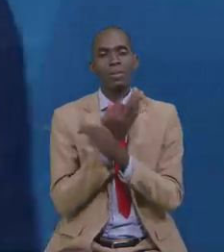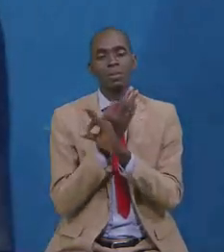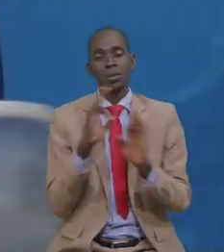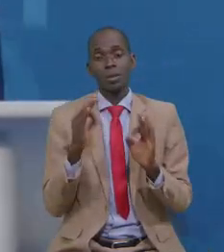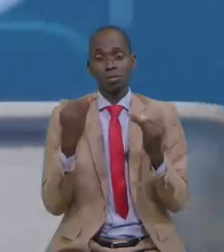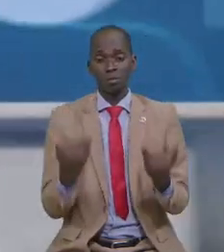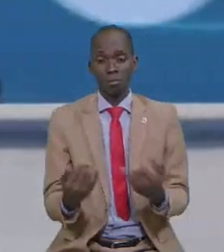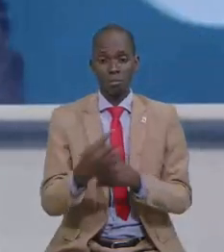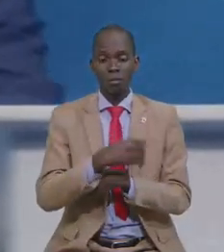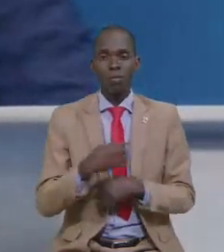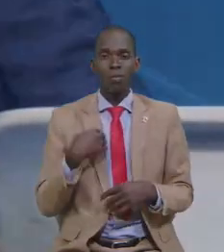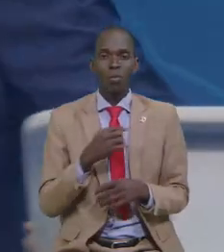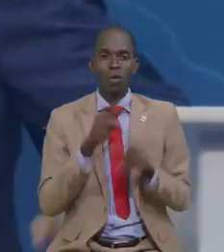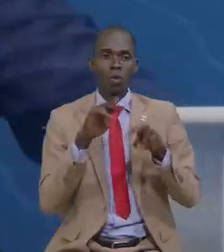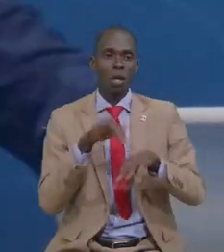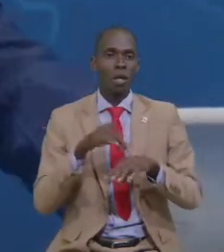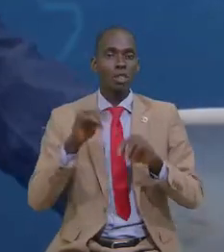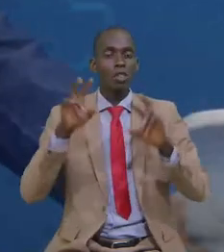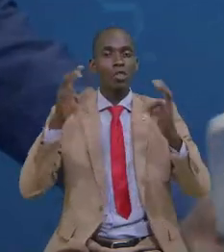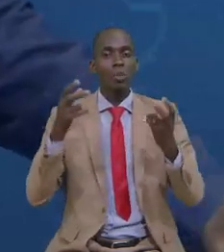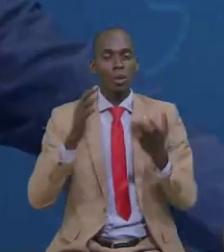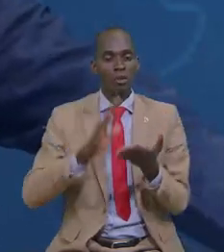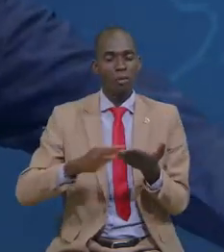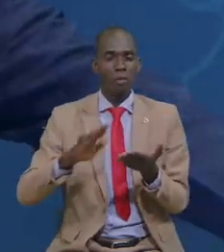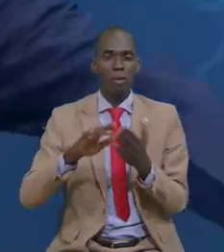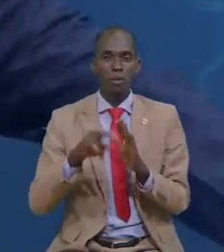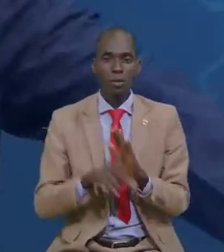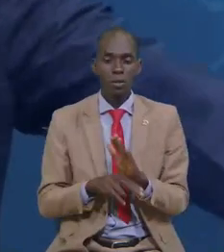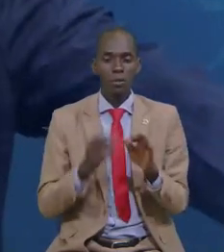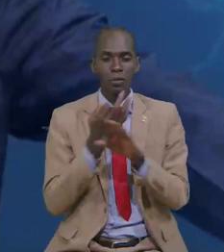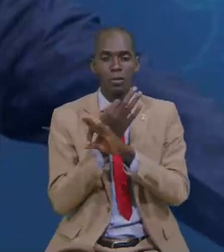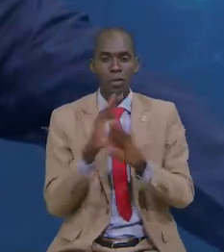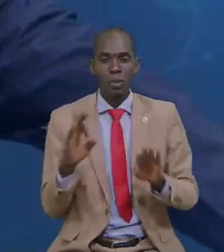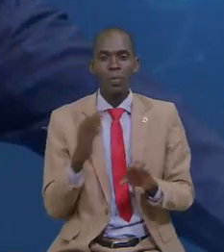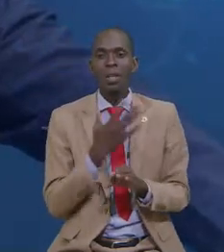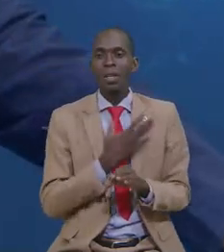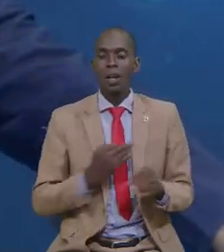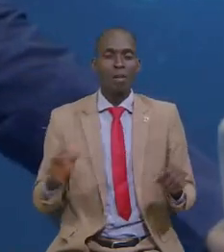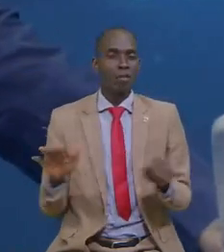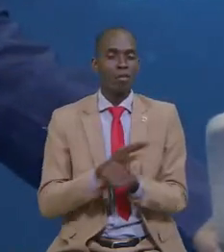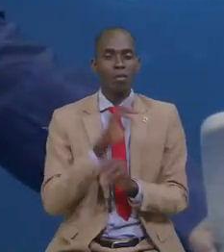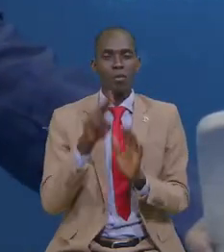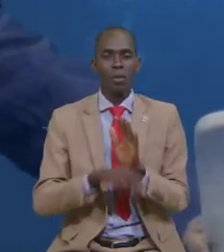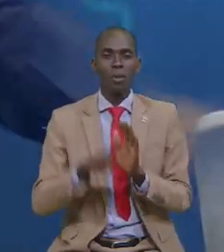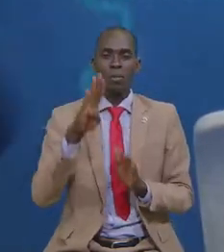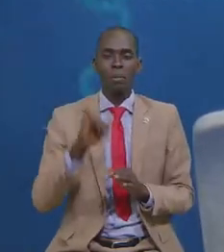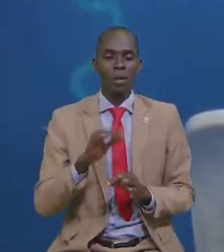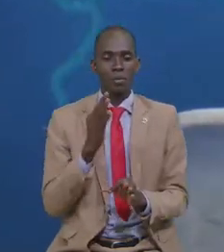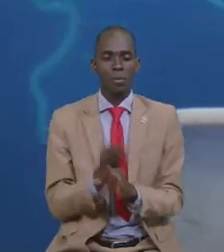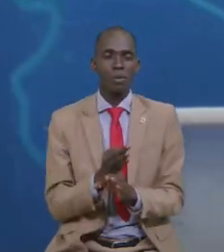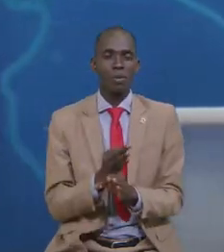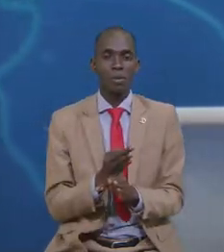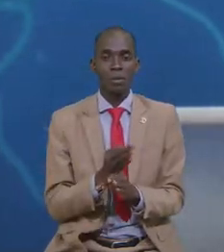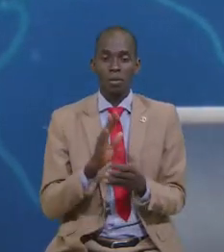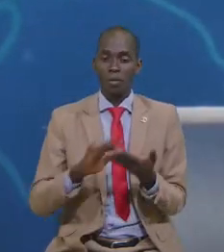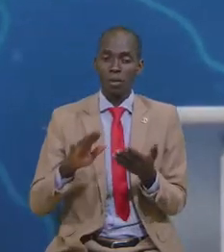pour posséder cela. Aujourd'hui, nous allons voir le message qui est le pardon, la libération et la